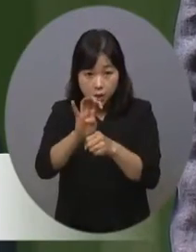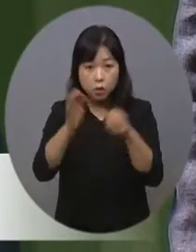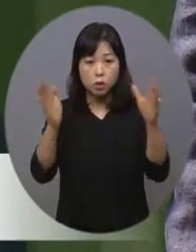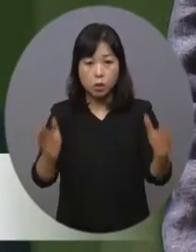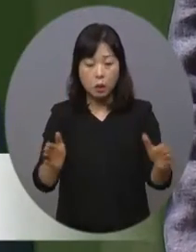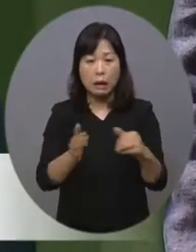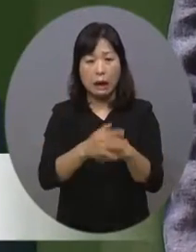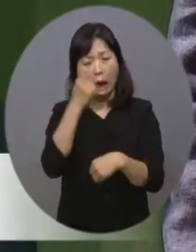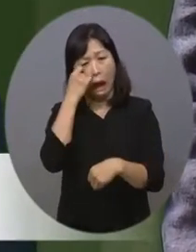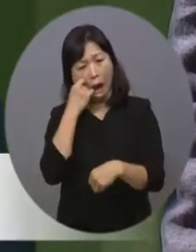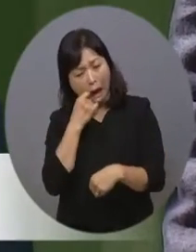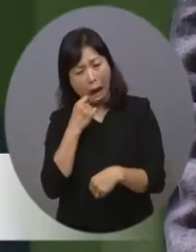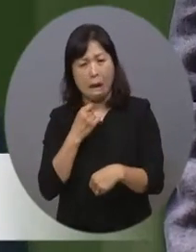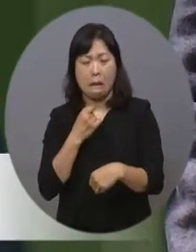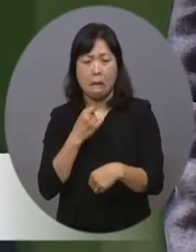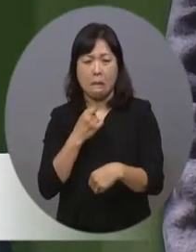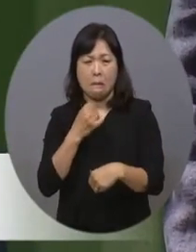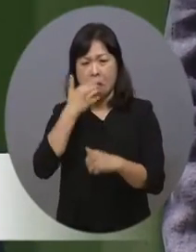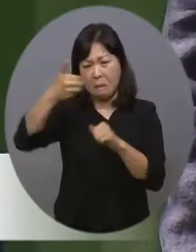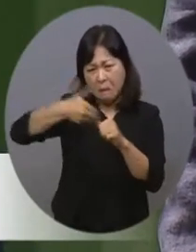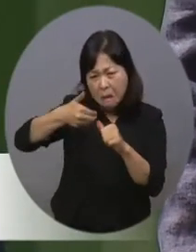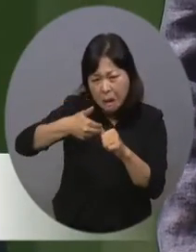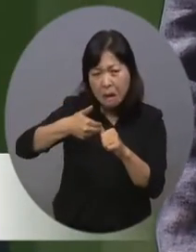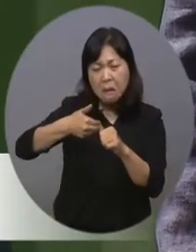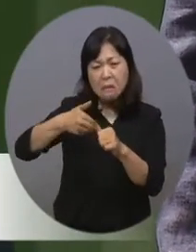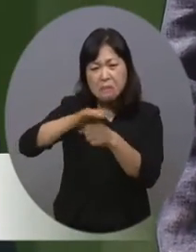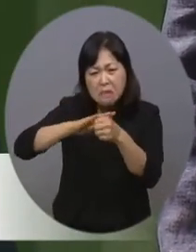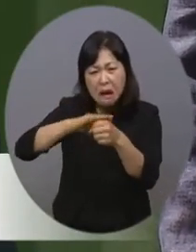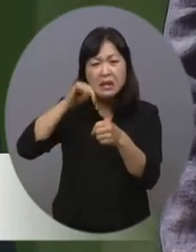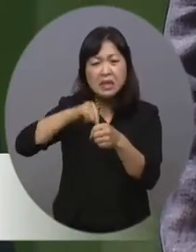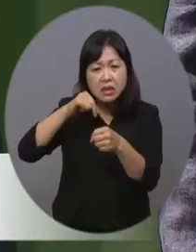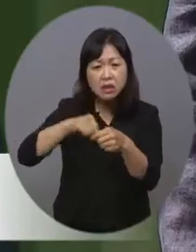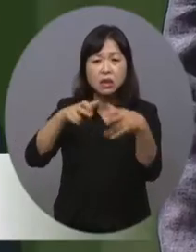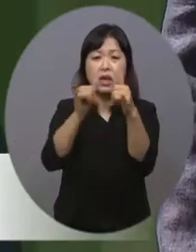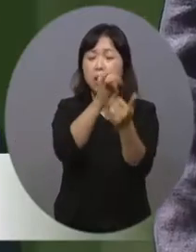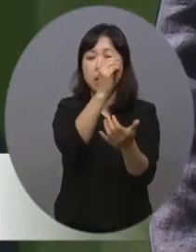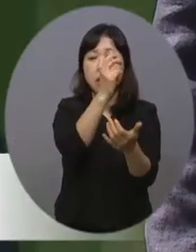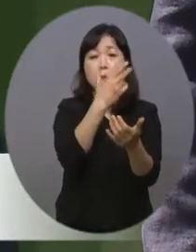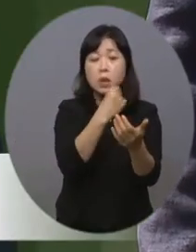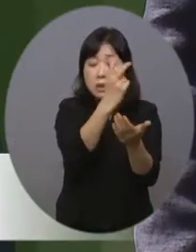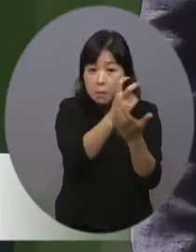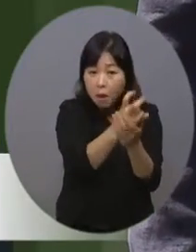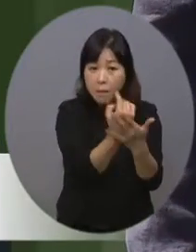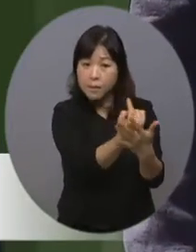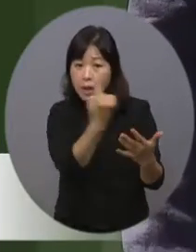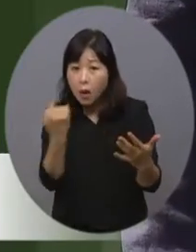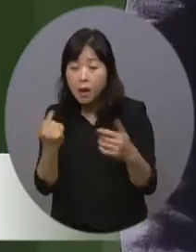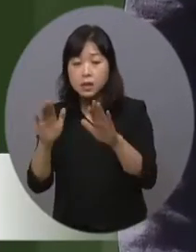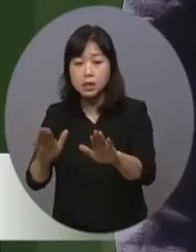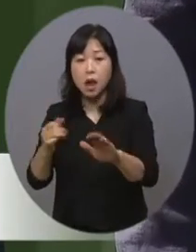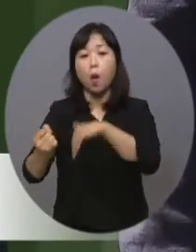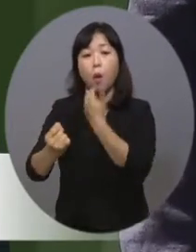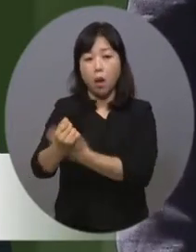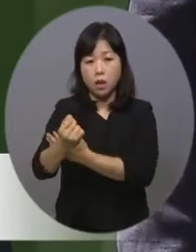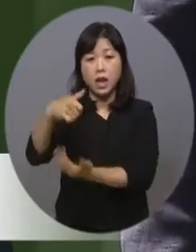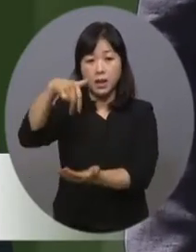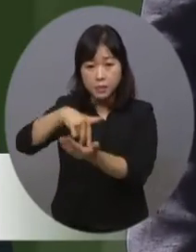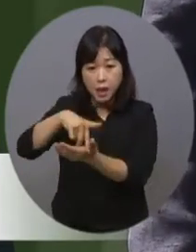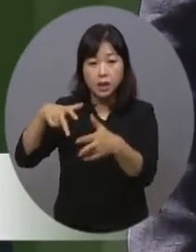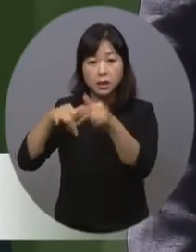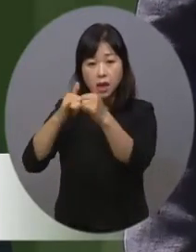시혜와 동정회복, 장애인 복지법에서 당당하게 권리의 시대로